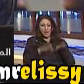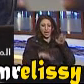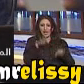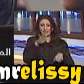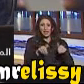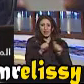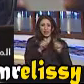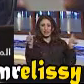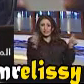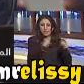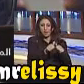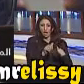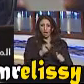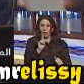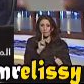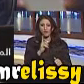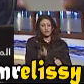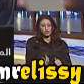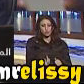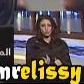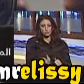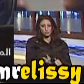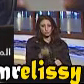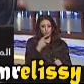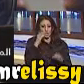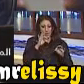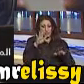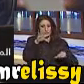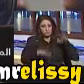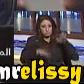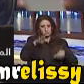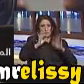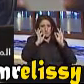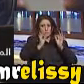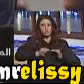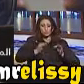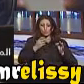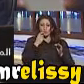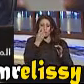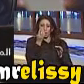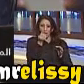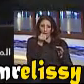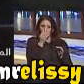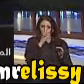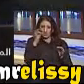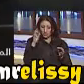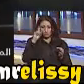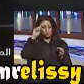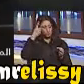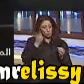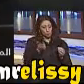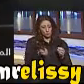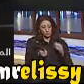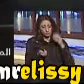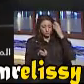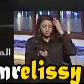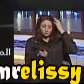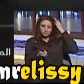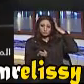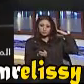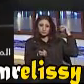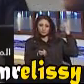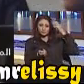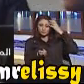الاجتماعيه؟ العداله الاجتماعيه تبقى من فوق وتبقى تحت الاول. انا الست المحامي اللي اتصلت قبل مني دي بتقول احنا